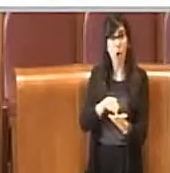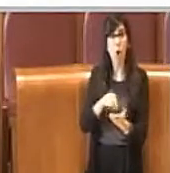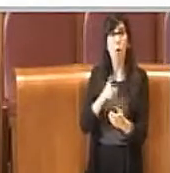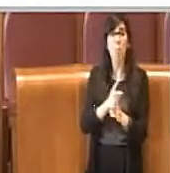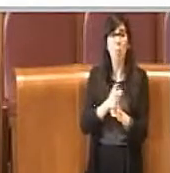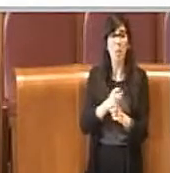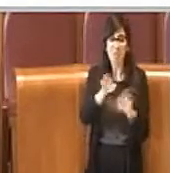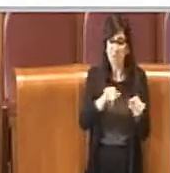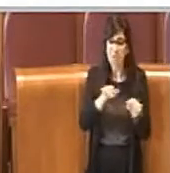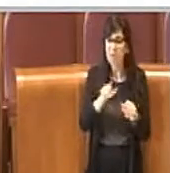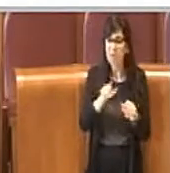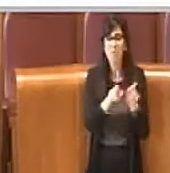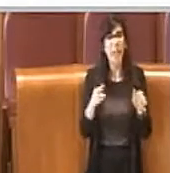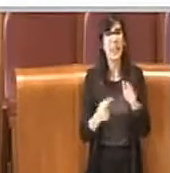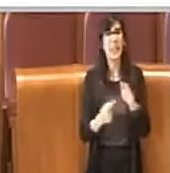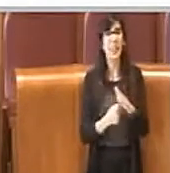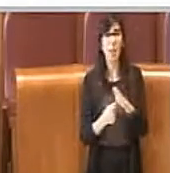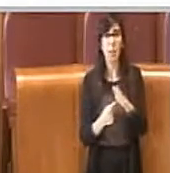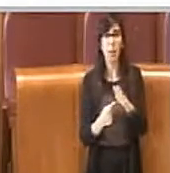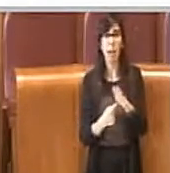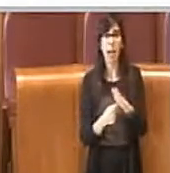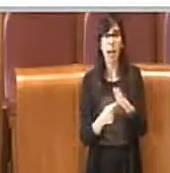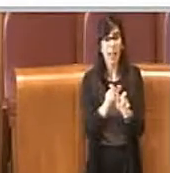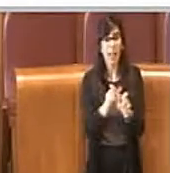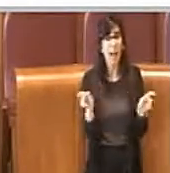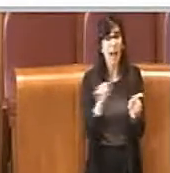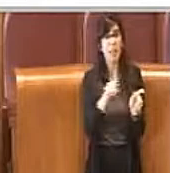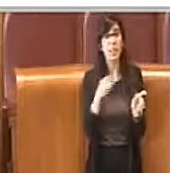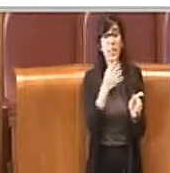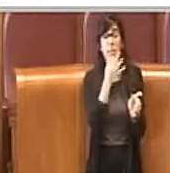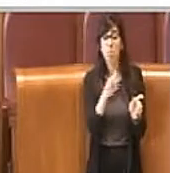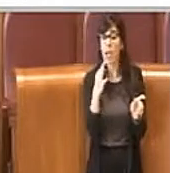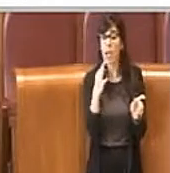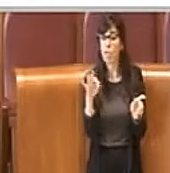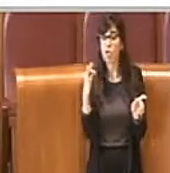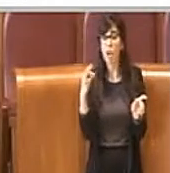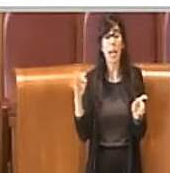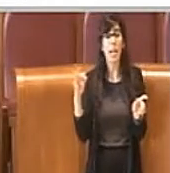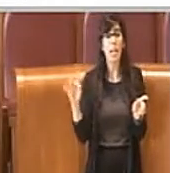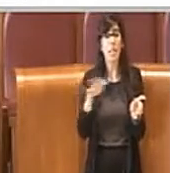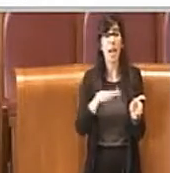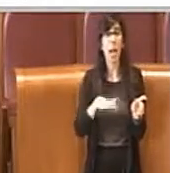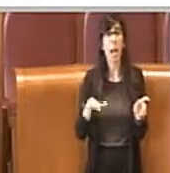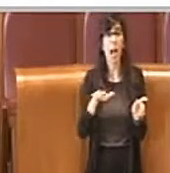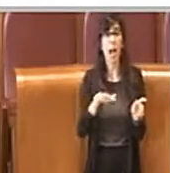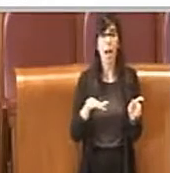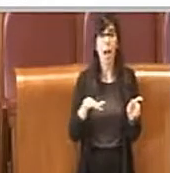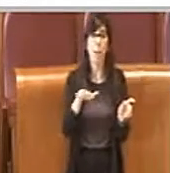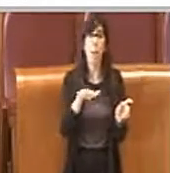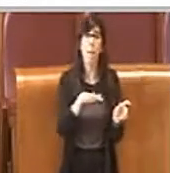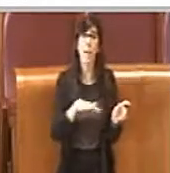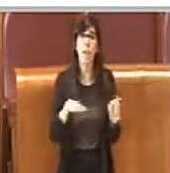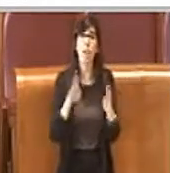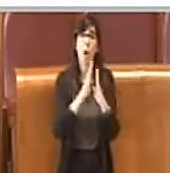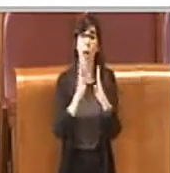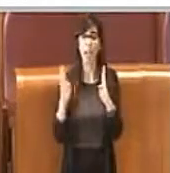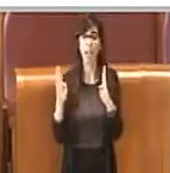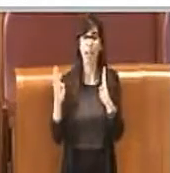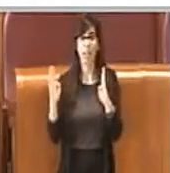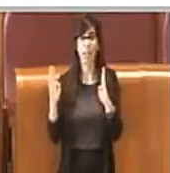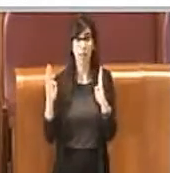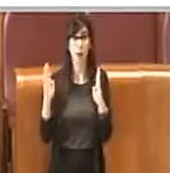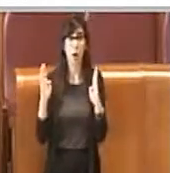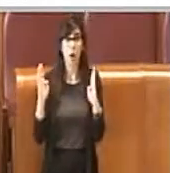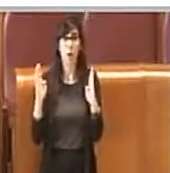dipendenti che ha delle specializzazioni in campo archivistico, perché la